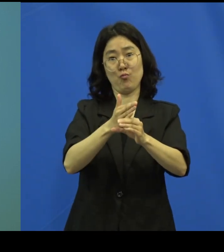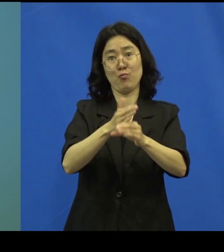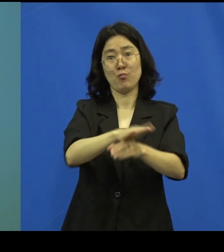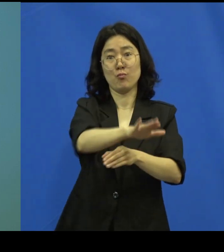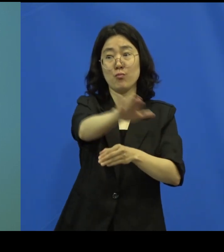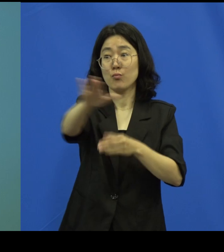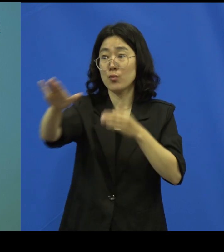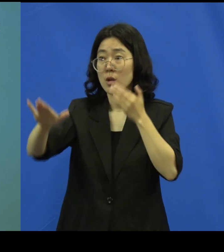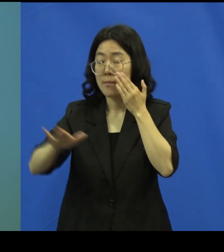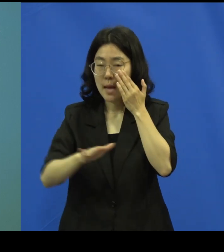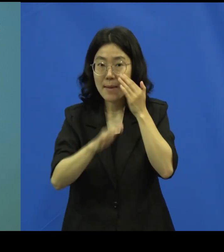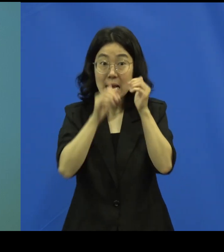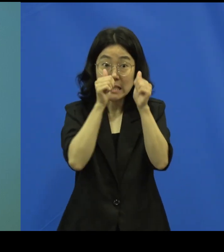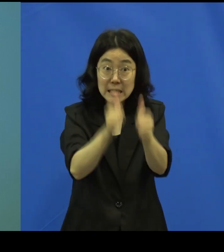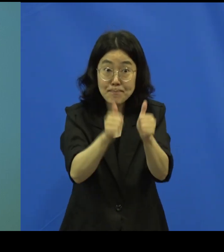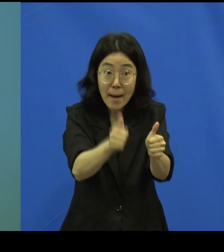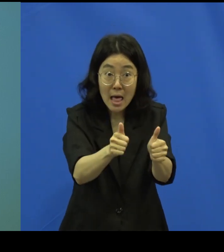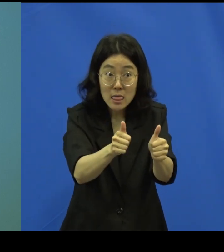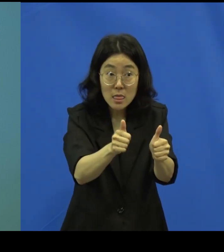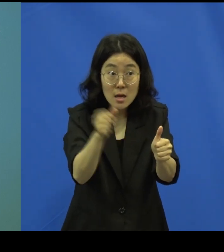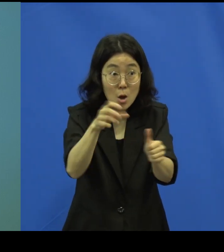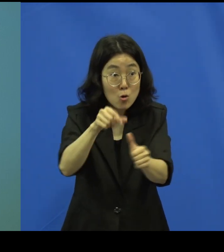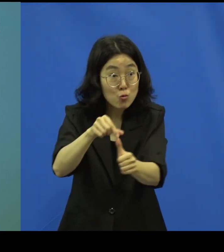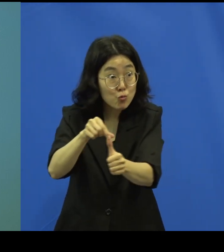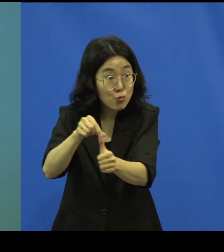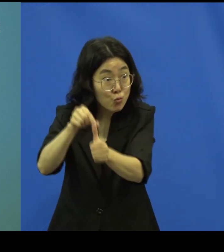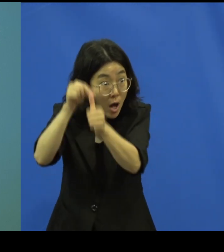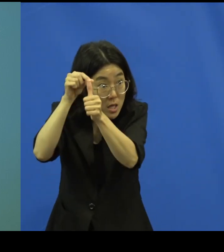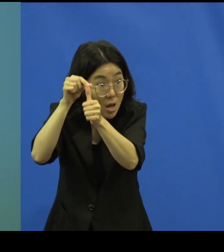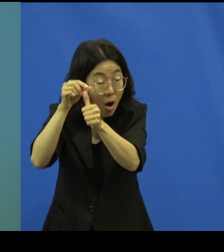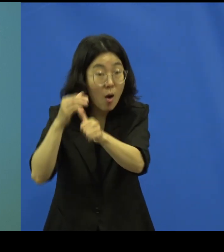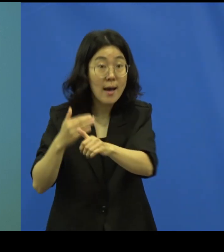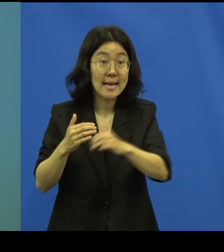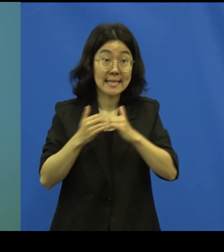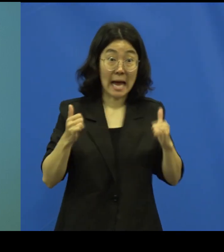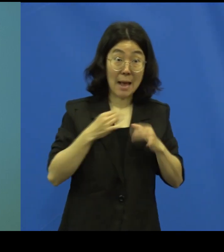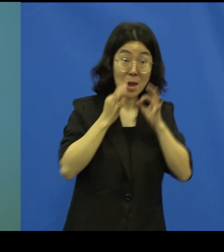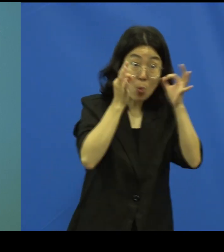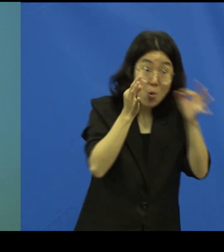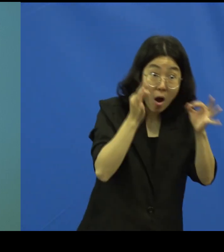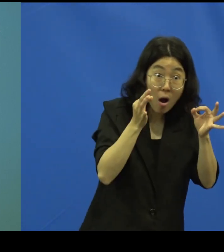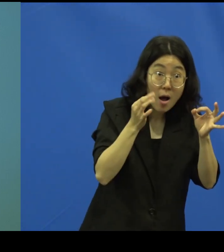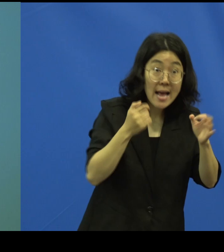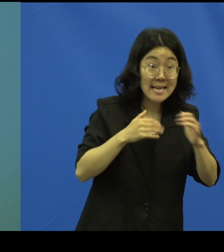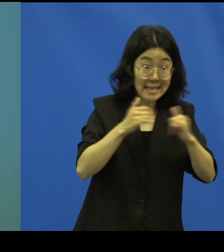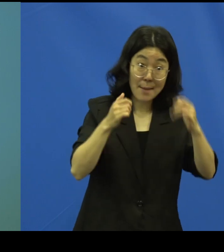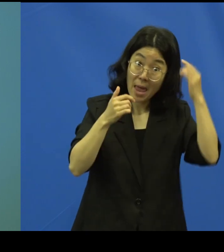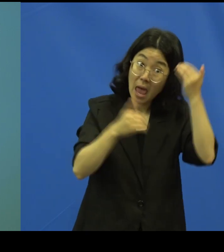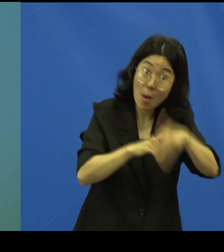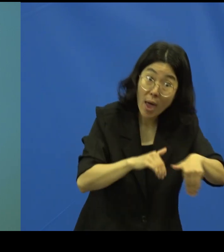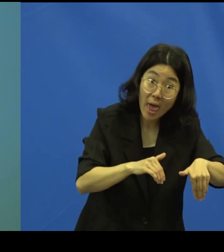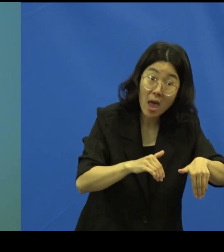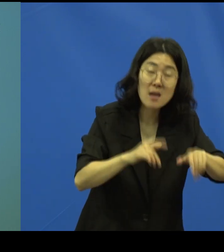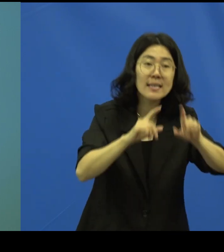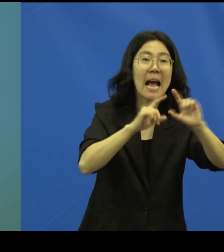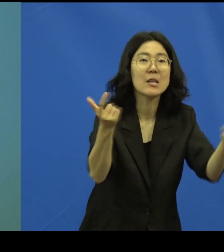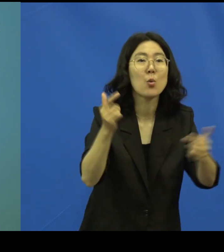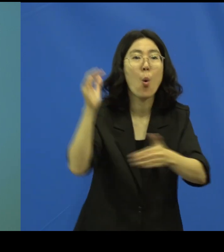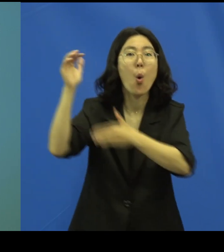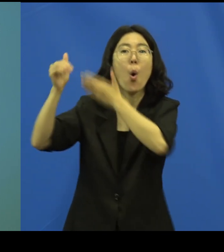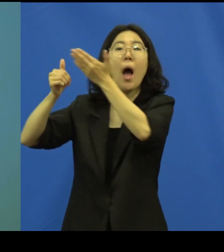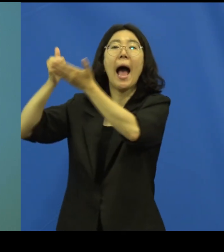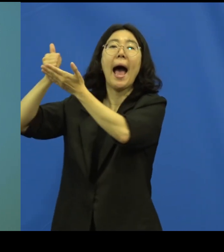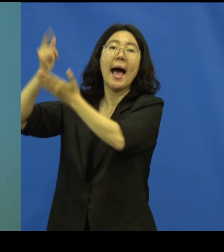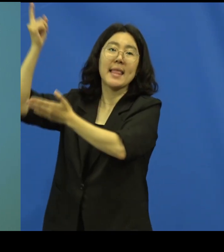여러분, 심판과 구원은 인간에 의해서 결정되는 것이 아니고 하늘로부터 내려온다. 이